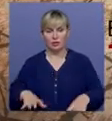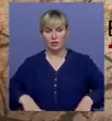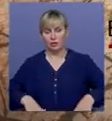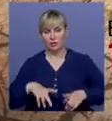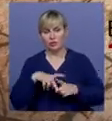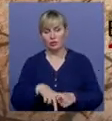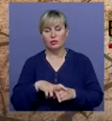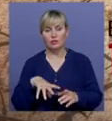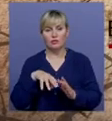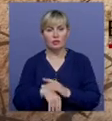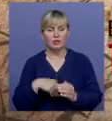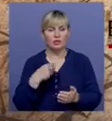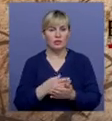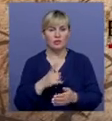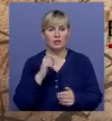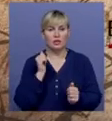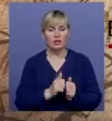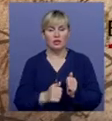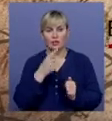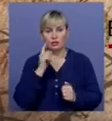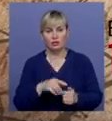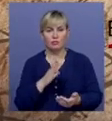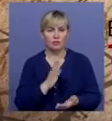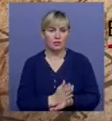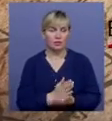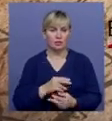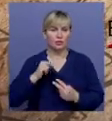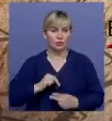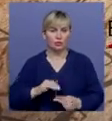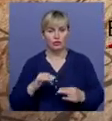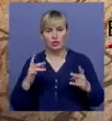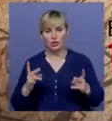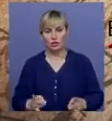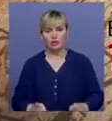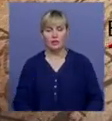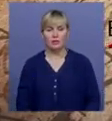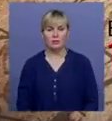Вклад страны неоценим. И за каждой цифрой стоят колоссальный труд и жертвы.